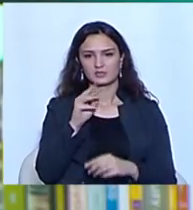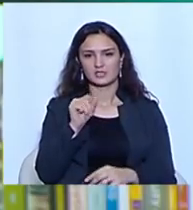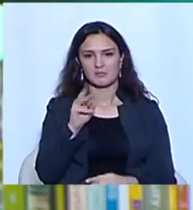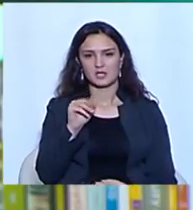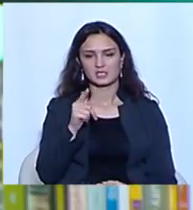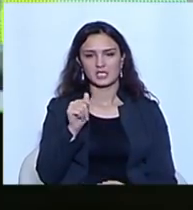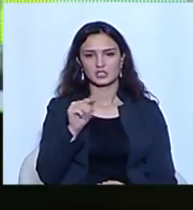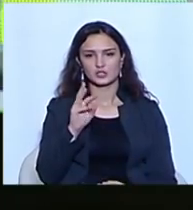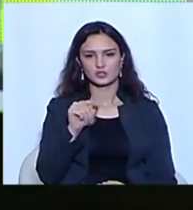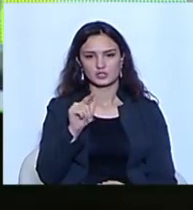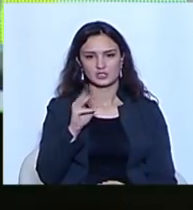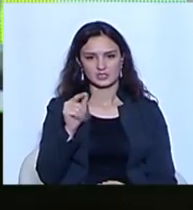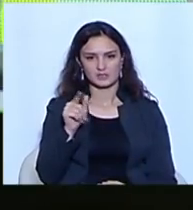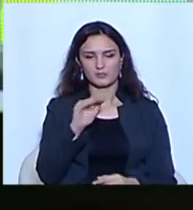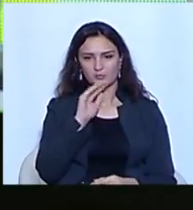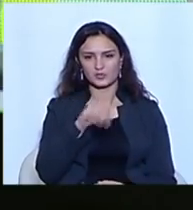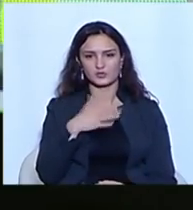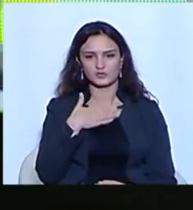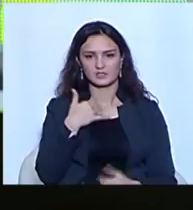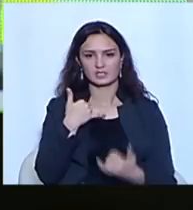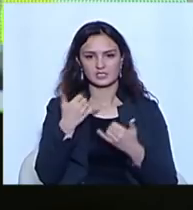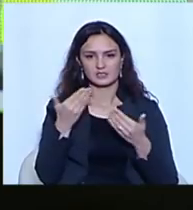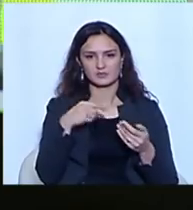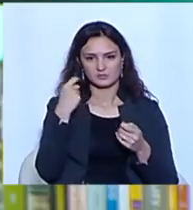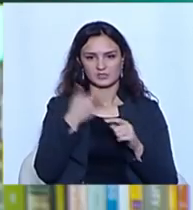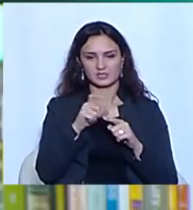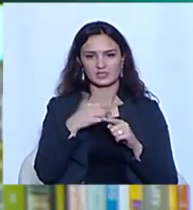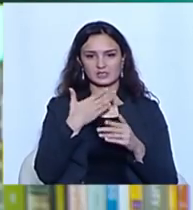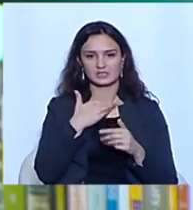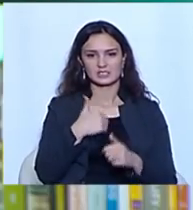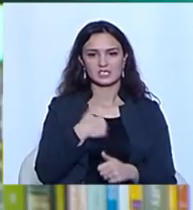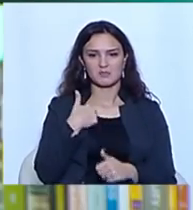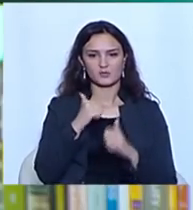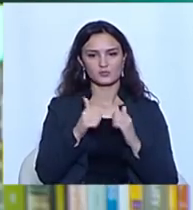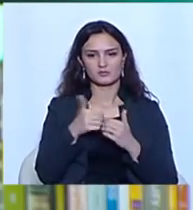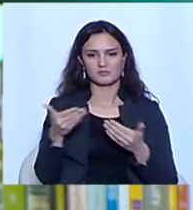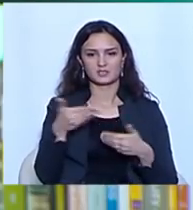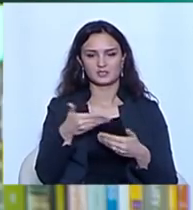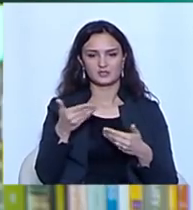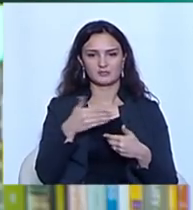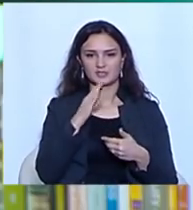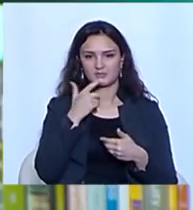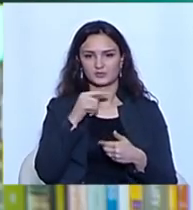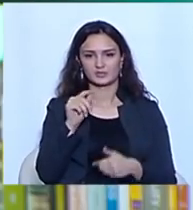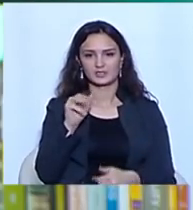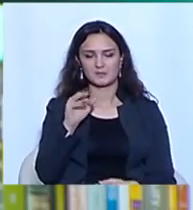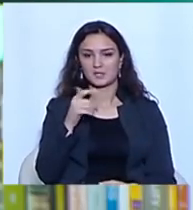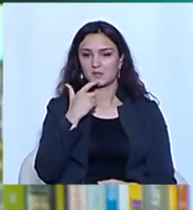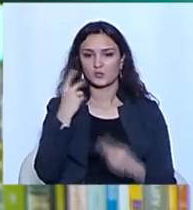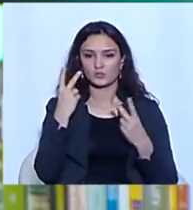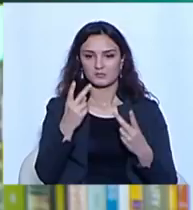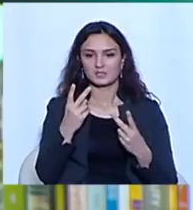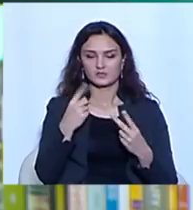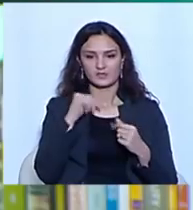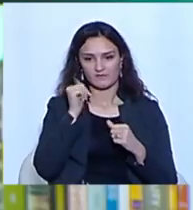თამარ გაგოშიძე, ნეიროფსიქოლოგი, პროფესორი იყო ჩვენი გადაცემის სტუმარი, ძალიან დიდი სიამაყით ყოველთვის გმასპინძლობთ ქალბატონ თამარ. მაყურებელს შევახსენებ,